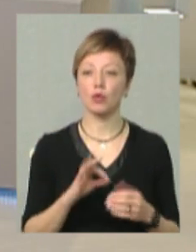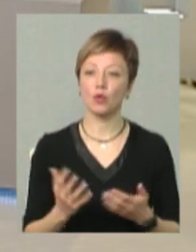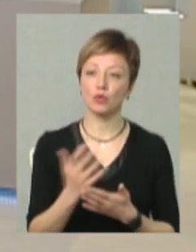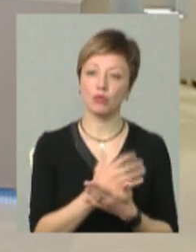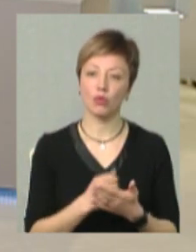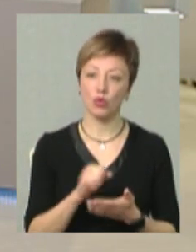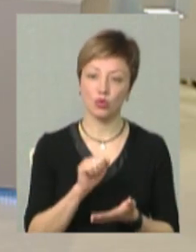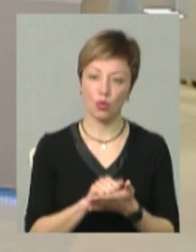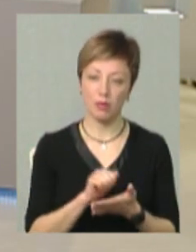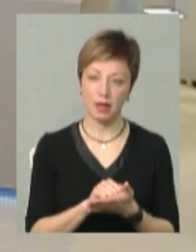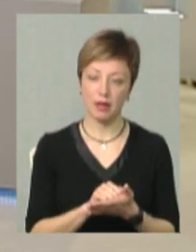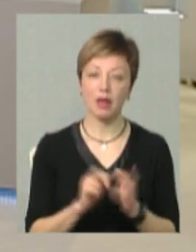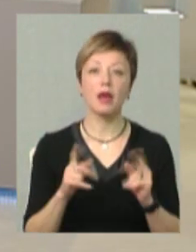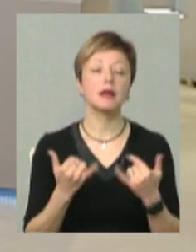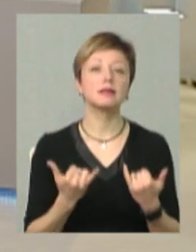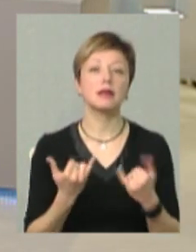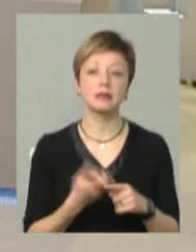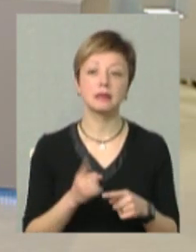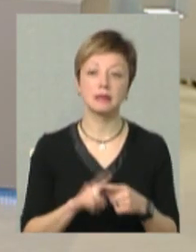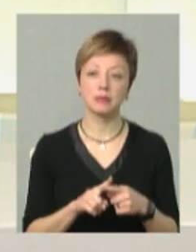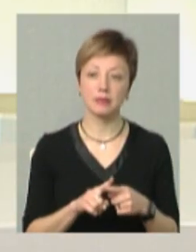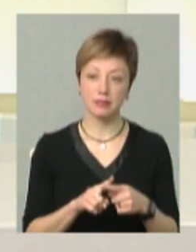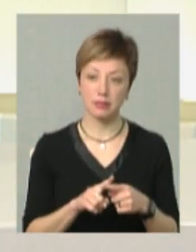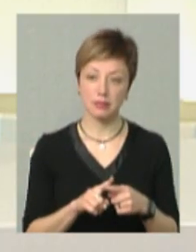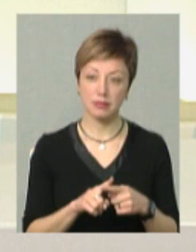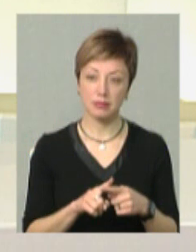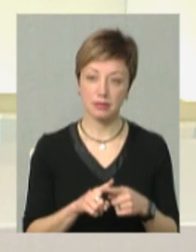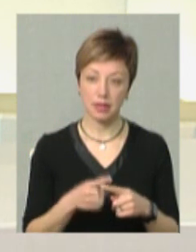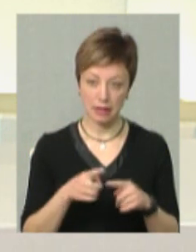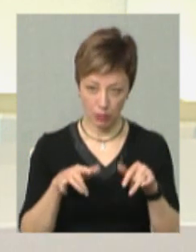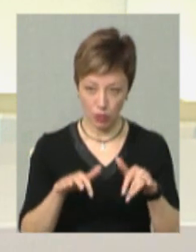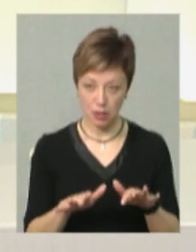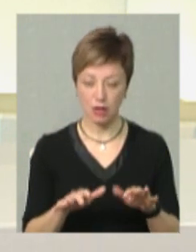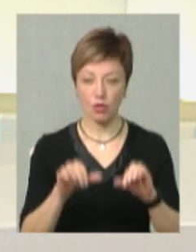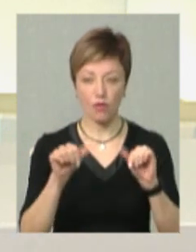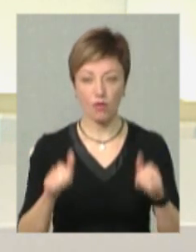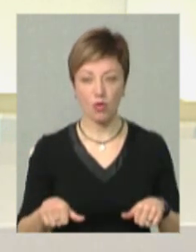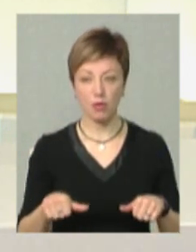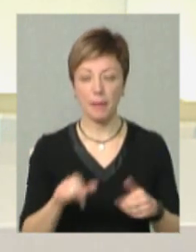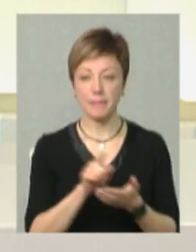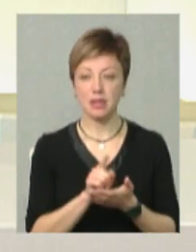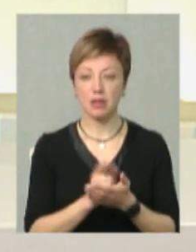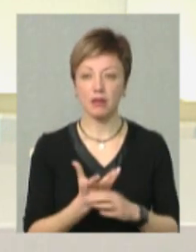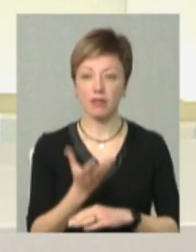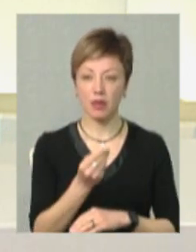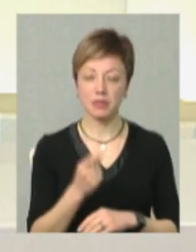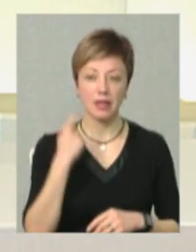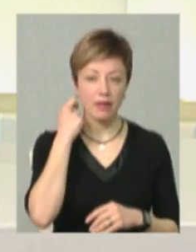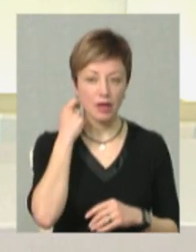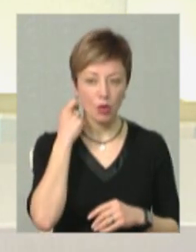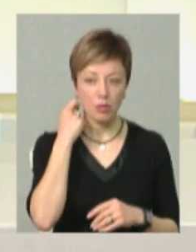збору документів. Як зараз з цим? Наскільки оцей процес оформлення пенсійної виплати за